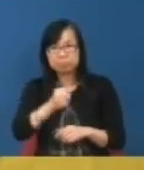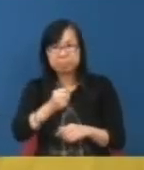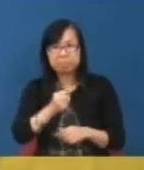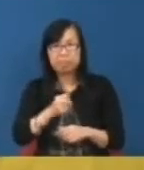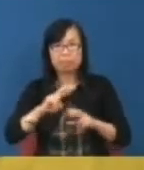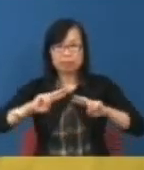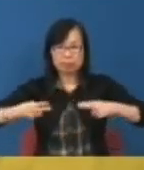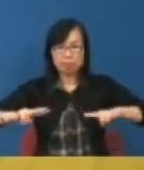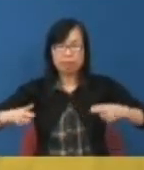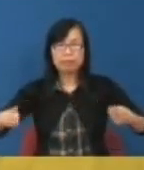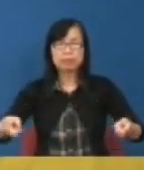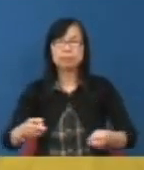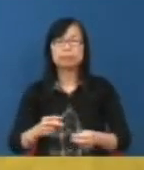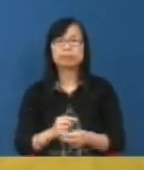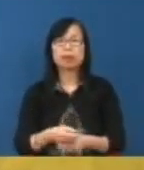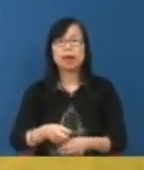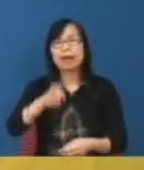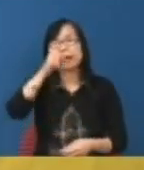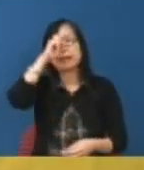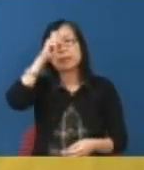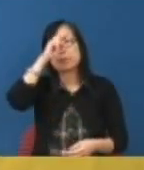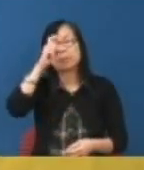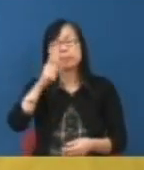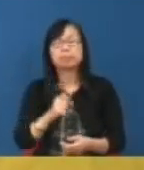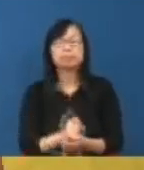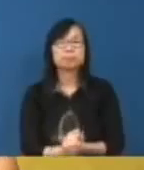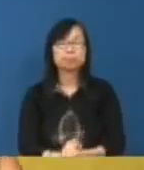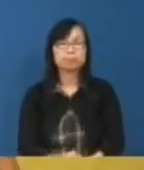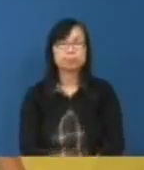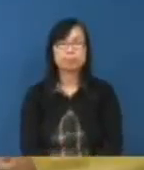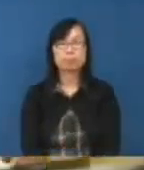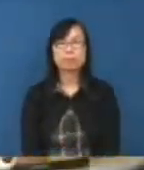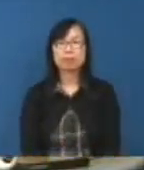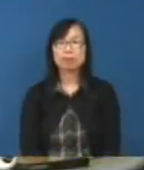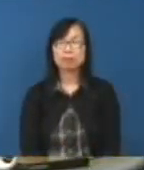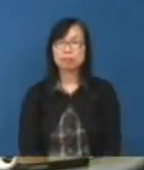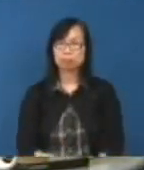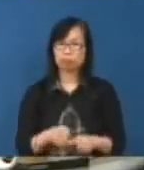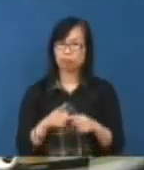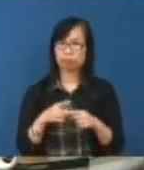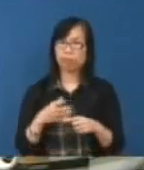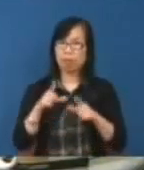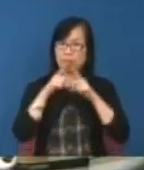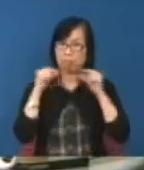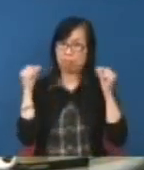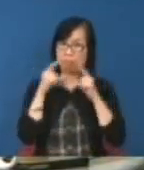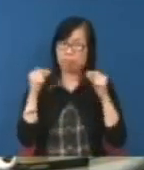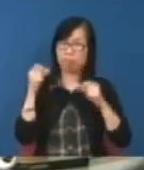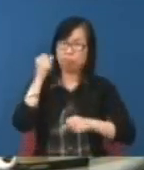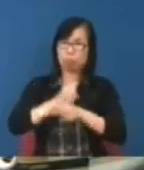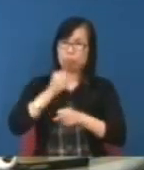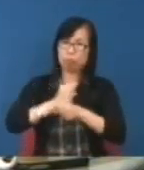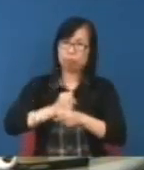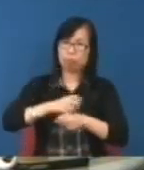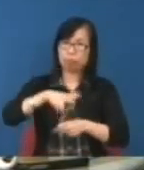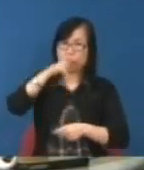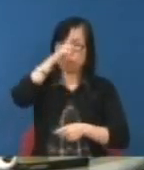做另一個即係回顧㗎。 咁其實曾蔭權執政就已經